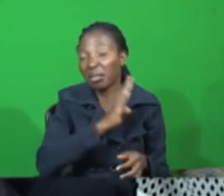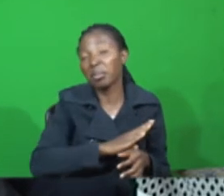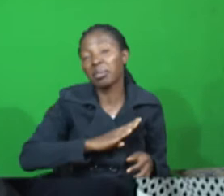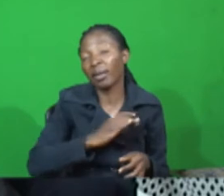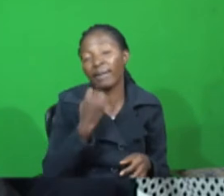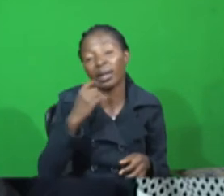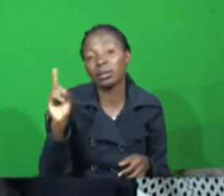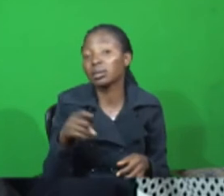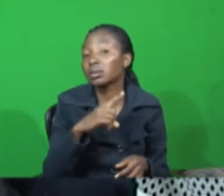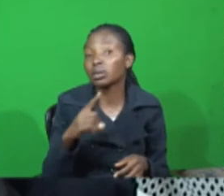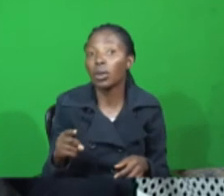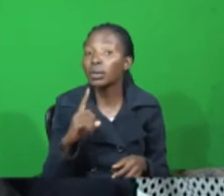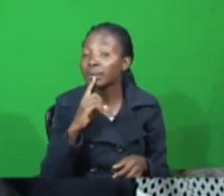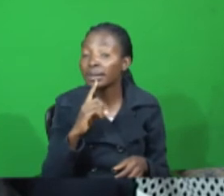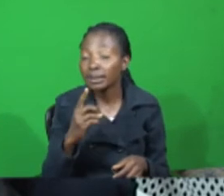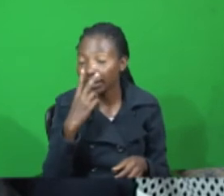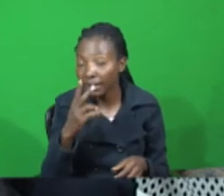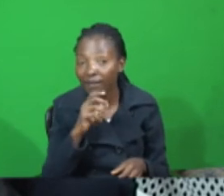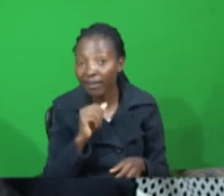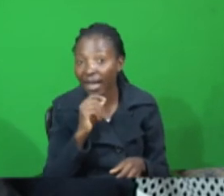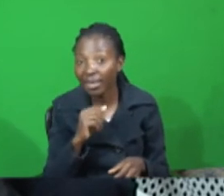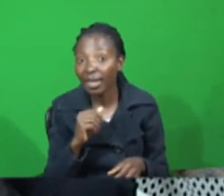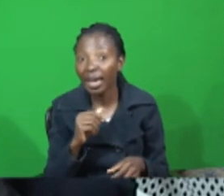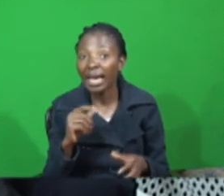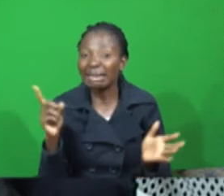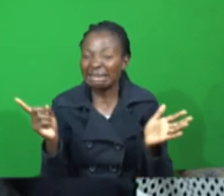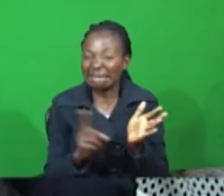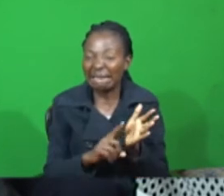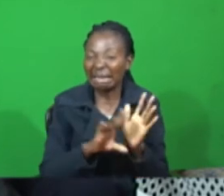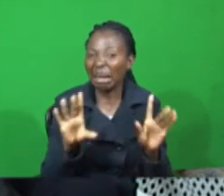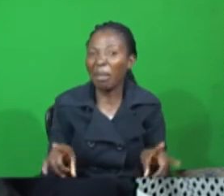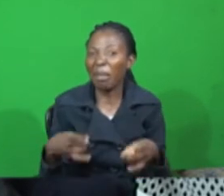dzakafumuka nyaya dzakadaro unoona baba vepamba vanorara namaid